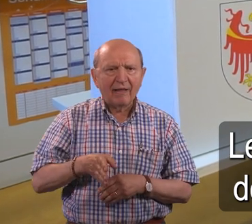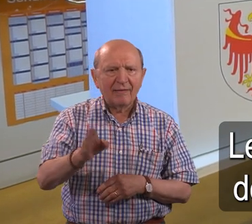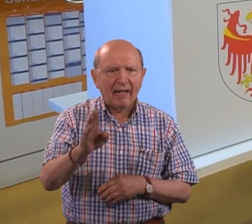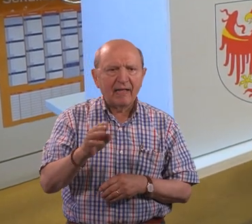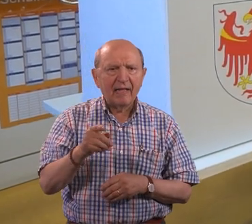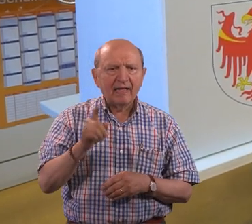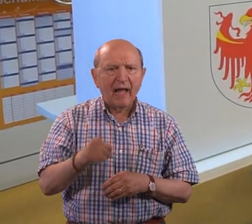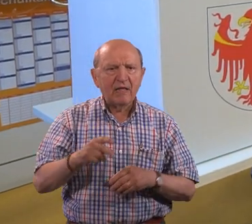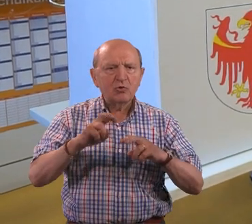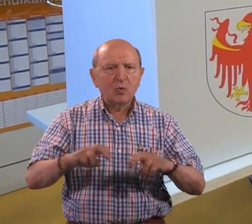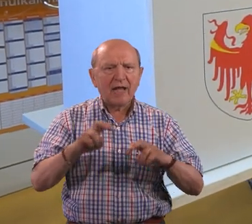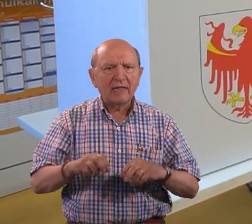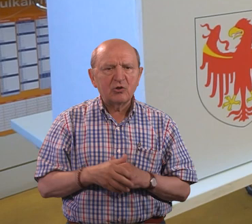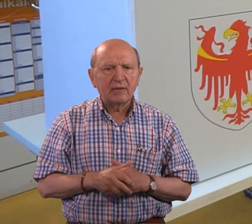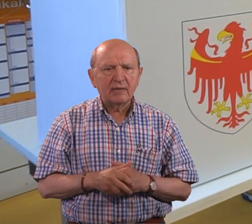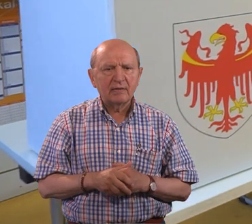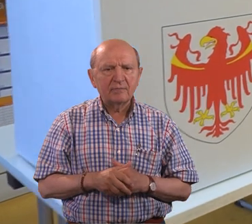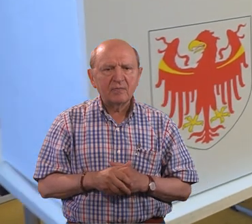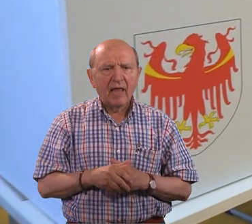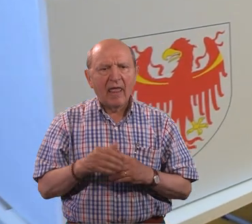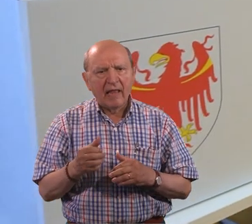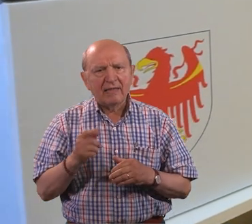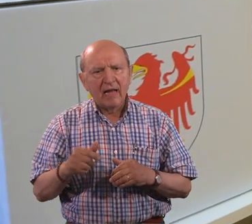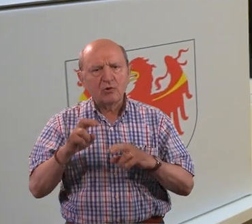dalle scrutatrici e dagli schiottatori